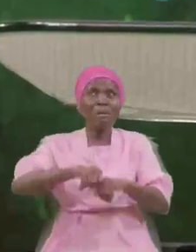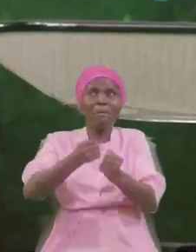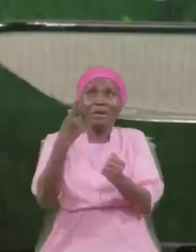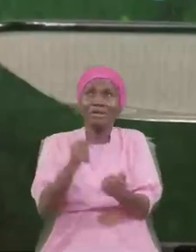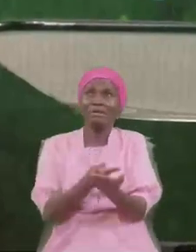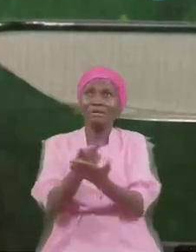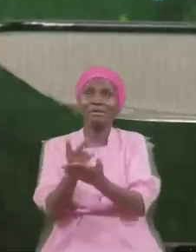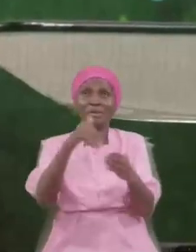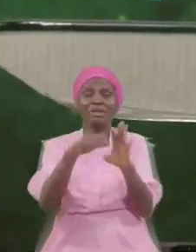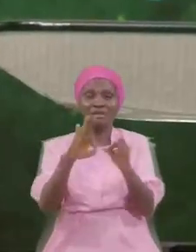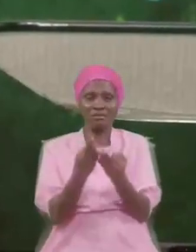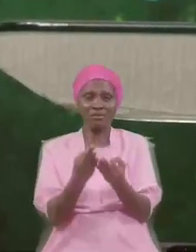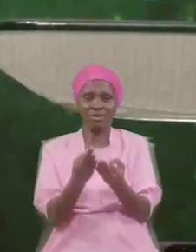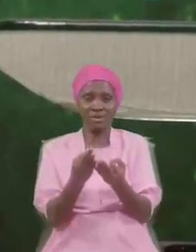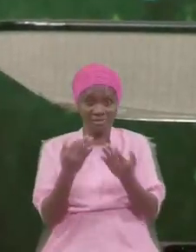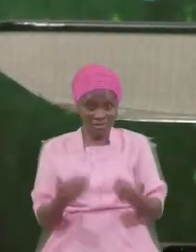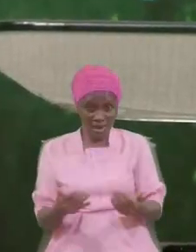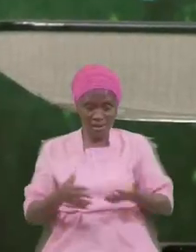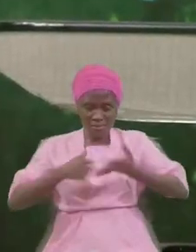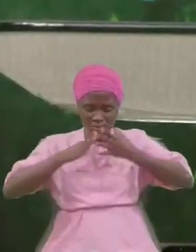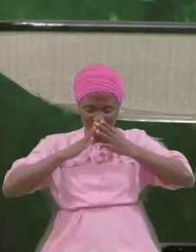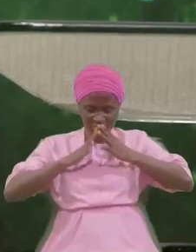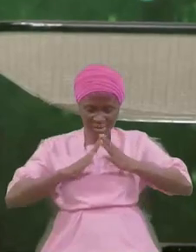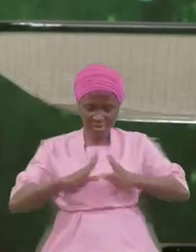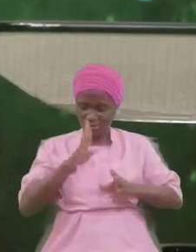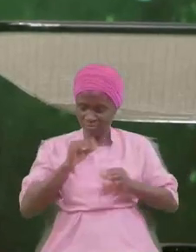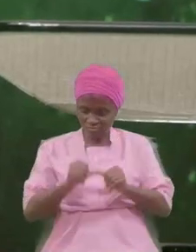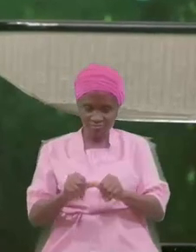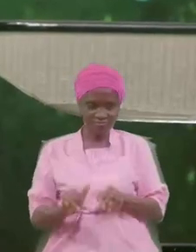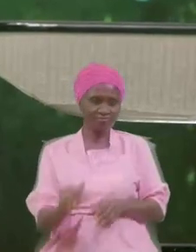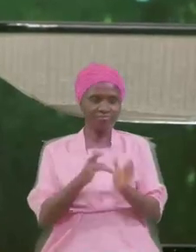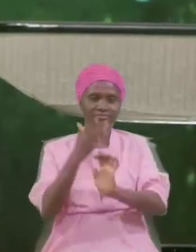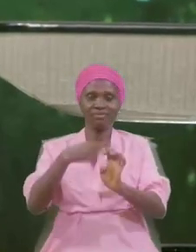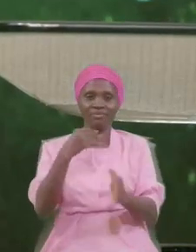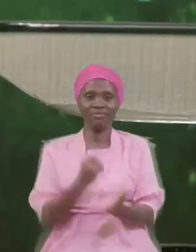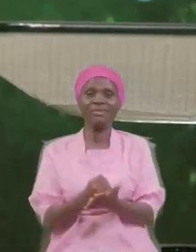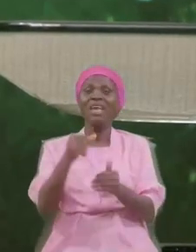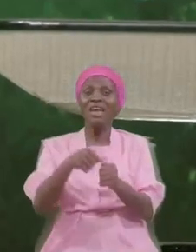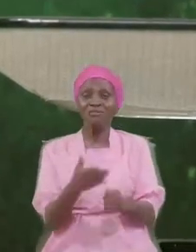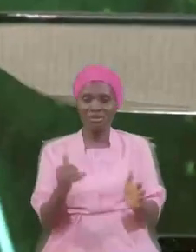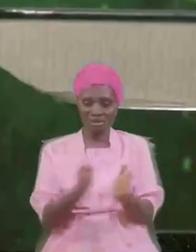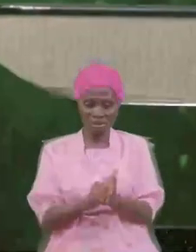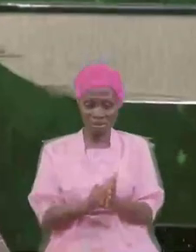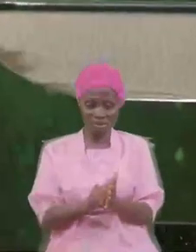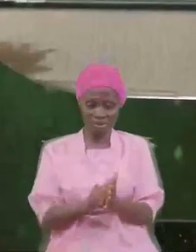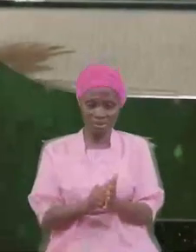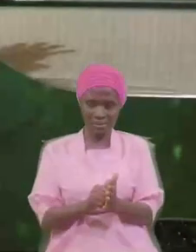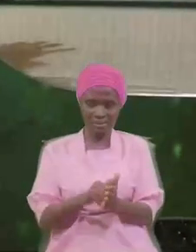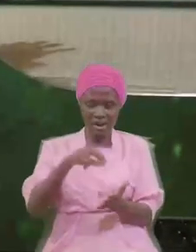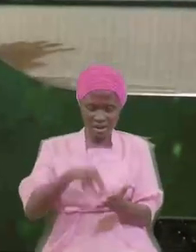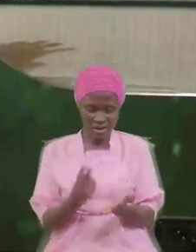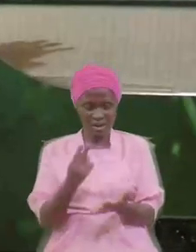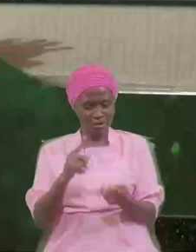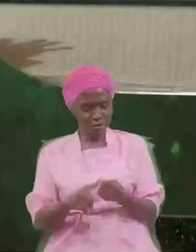la barque de la famille, que la paix y soit. Ce jour, tout ce qui se lève pour